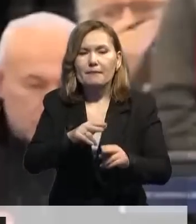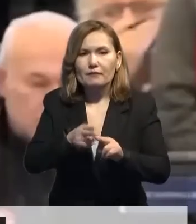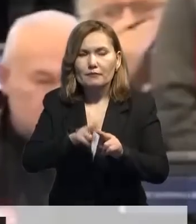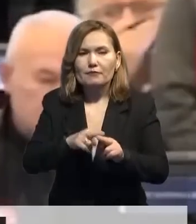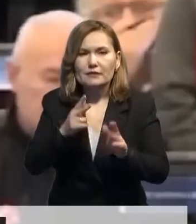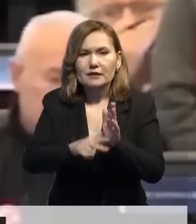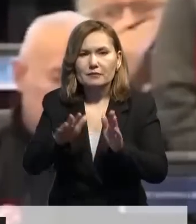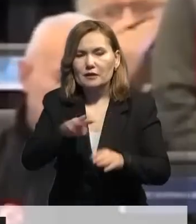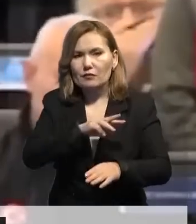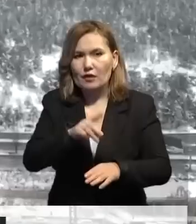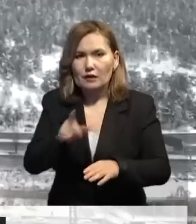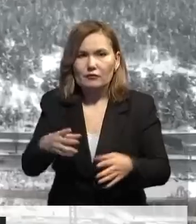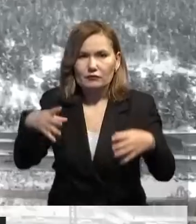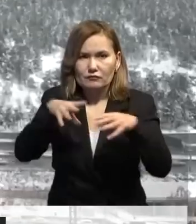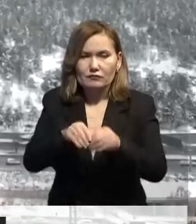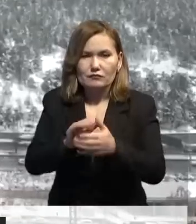күн.